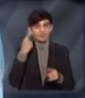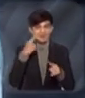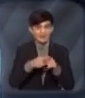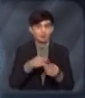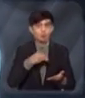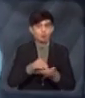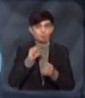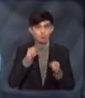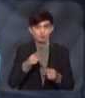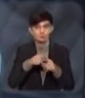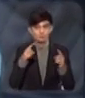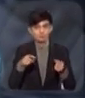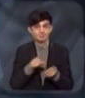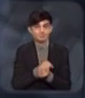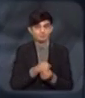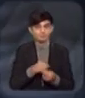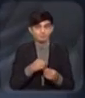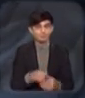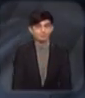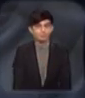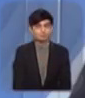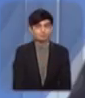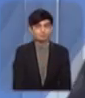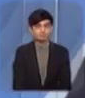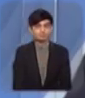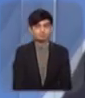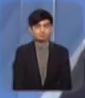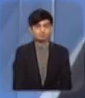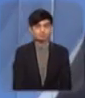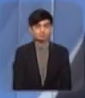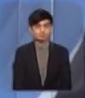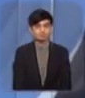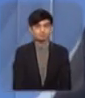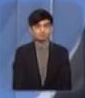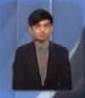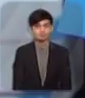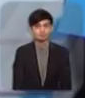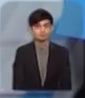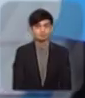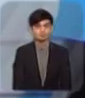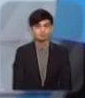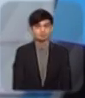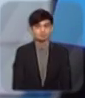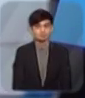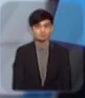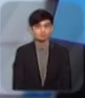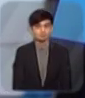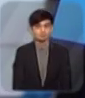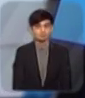үшін сертификат табыс етеміз. Рахмет. Жан Болат, Санияз, Кирилл Ефремов, Информбюро Шығыс Қазақстан облысы.